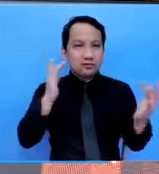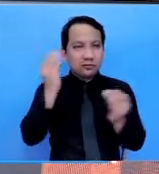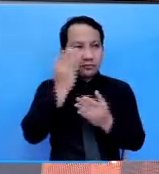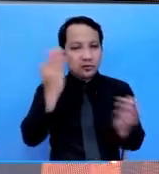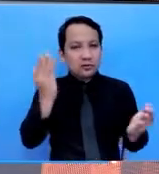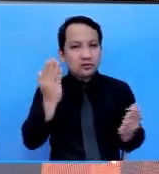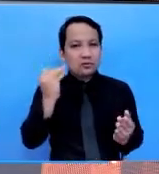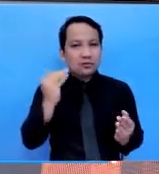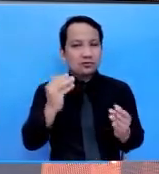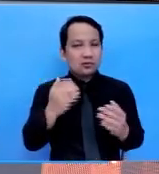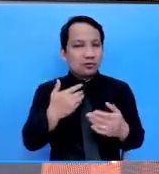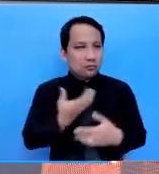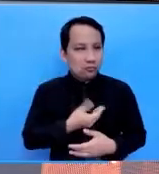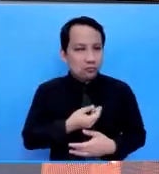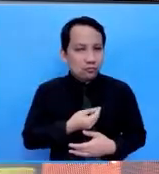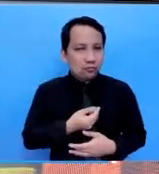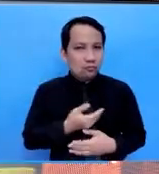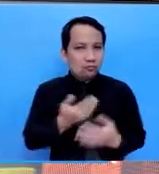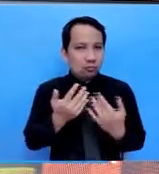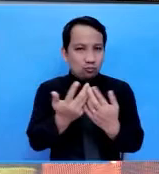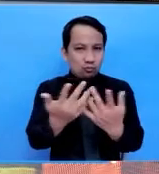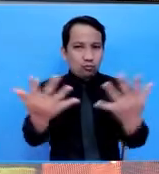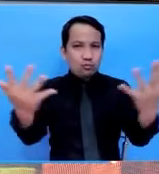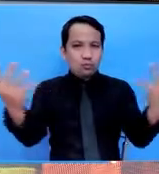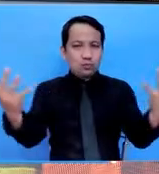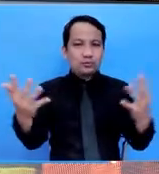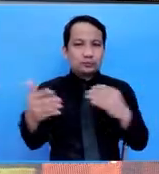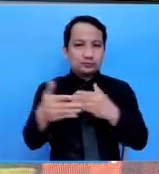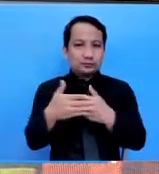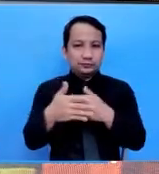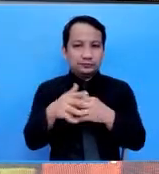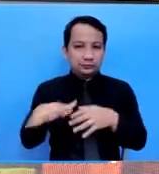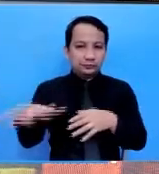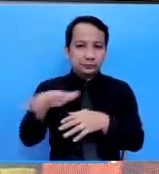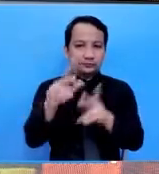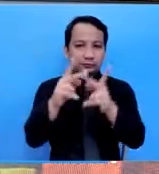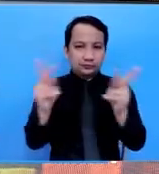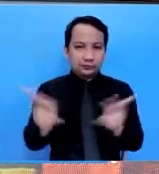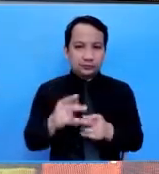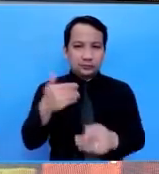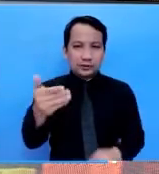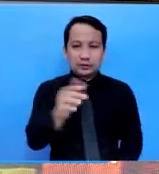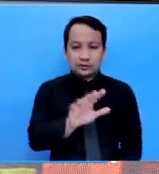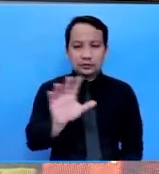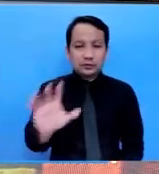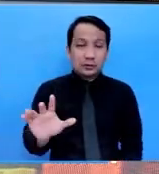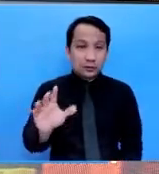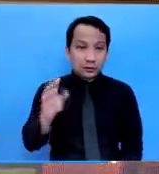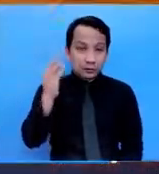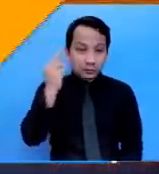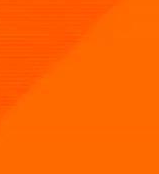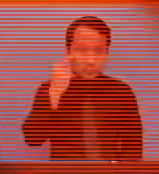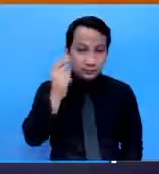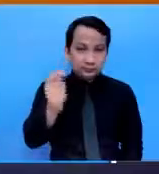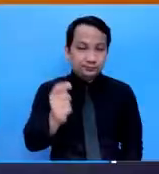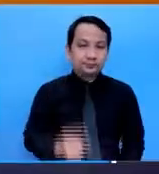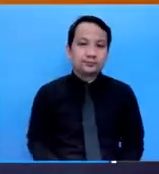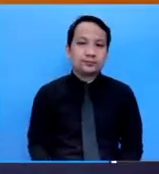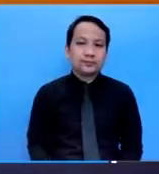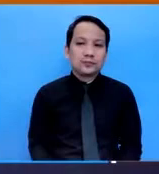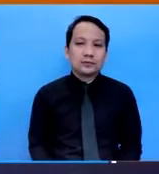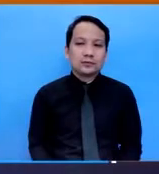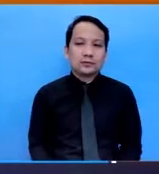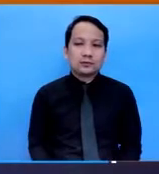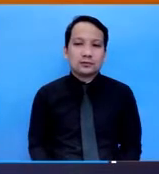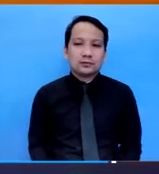sa takot na kumalat ang apoy sa kanilang lugar. Nasa frontline ng balitang yan, si Hannibal Talete.